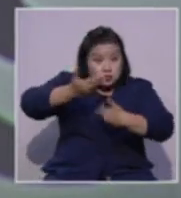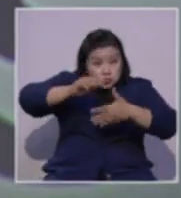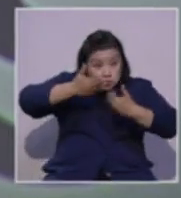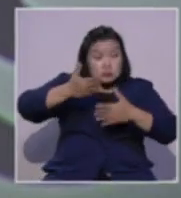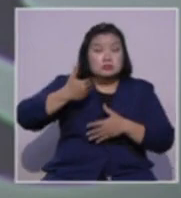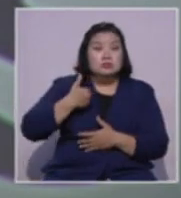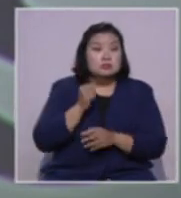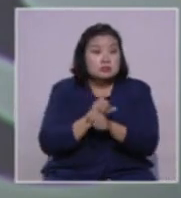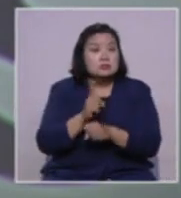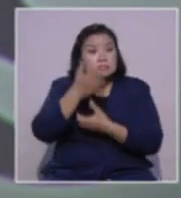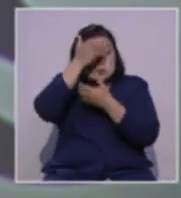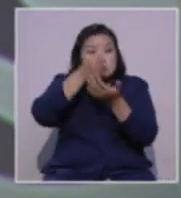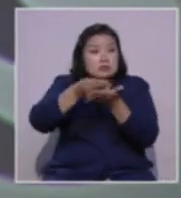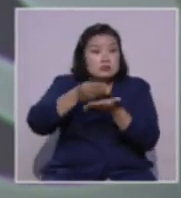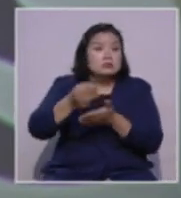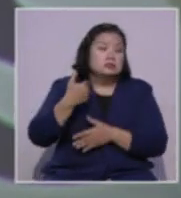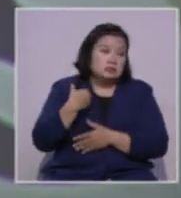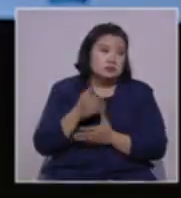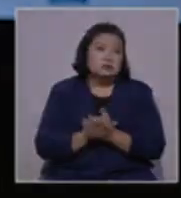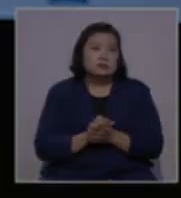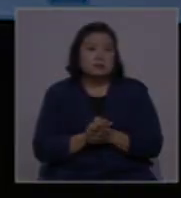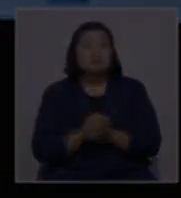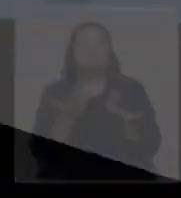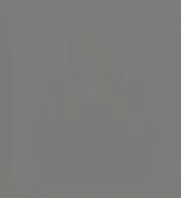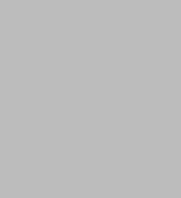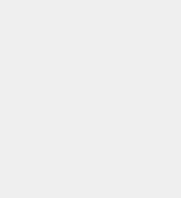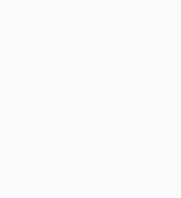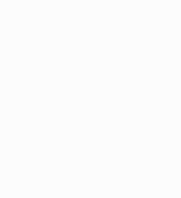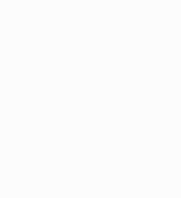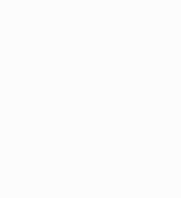ด้วยบ้างเล็กน้อยเหมือนกันครับอาจารย์ครับ ไปดูตอนประกาศนโยบายครับอันนั้นค่อยว่าก ันรอดูกัน นะครับ